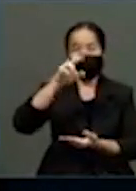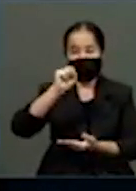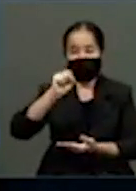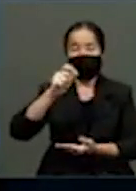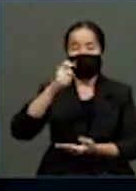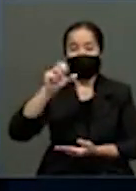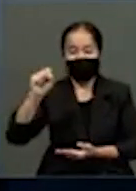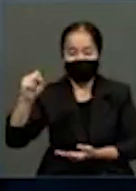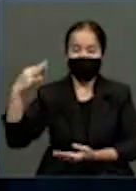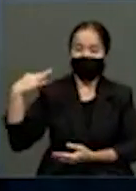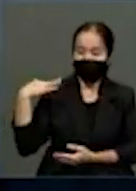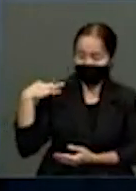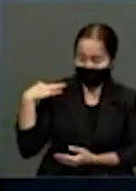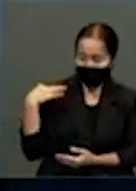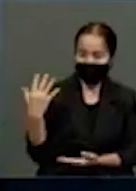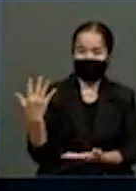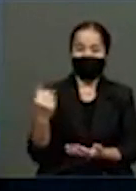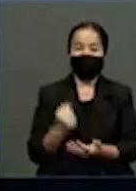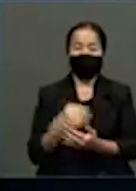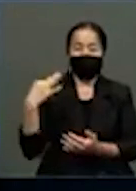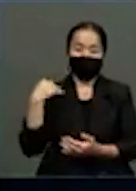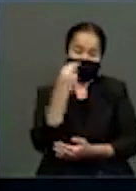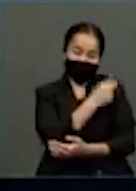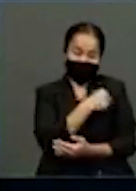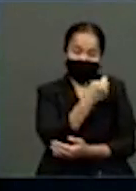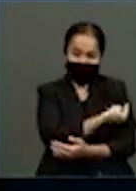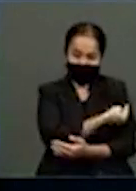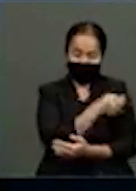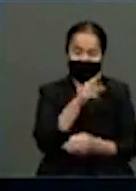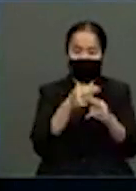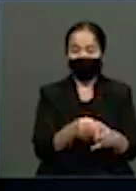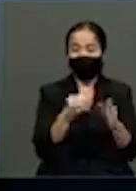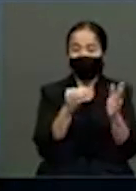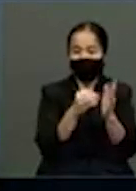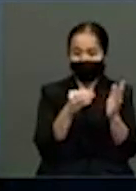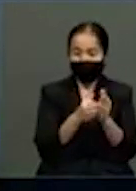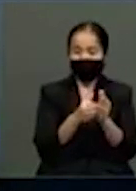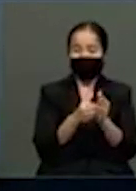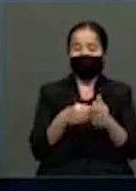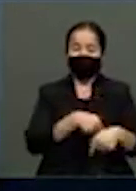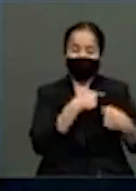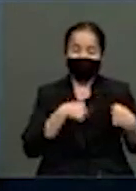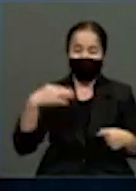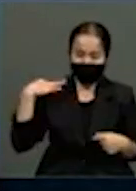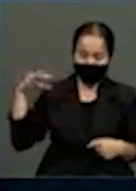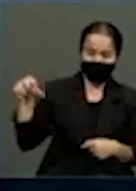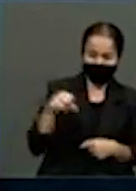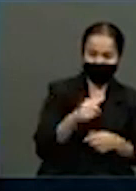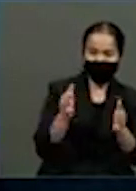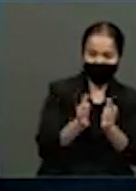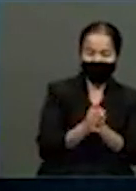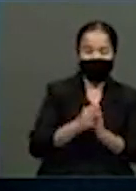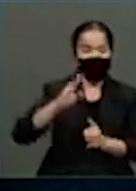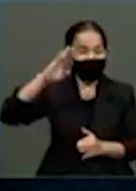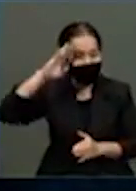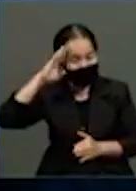ส.คืออาสาสมัครสาธารณสุขนะครับของทางกรุงเทพมหานครเรียกอสส.จิตอาสาก็เข้ามาด้วยสปม.คือทหารก็เข้